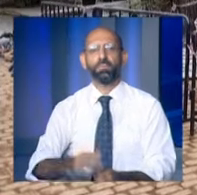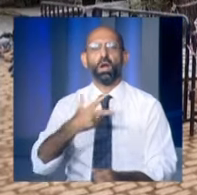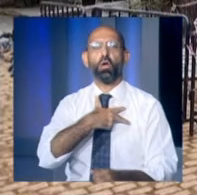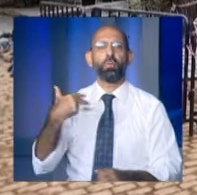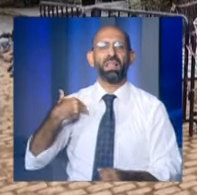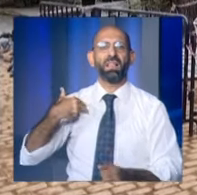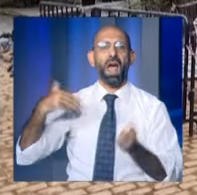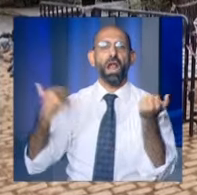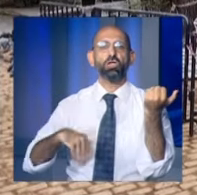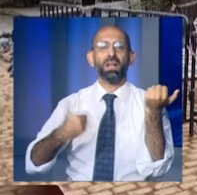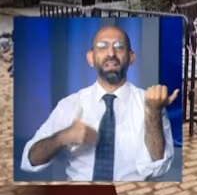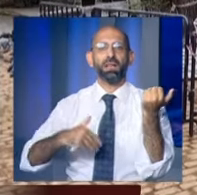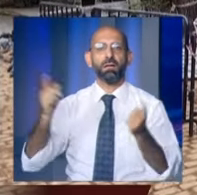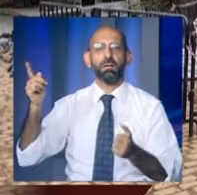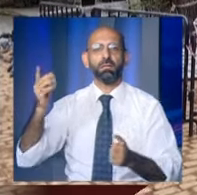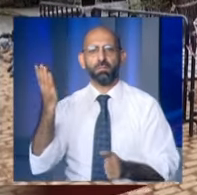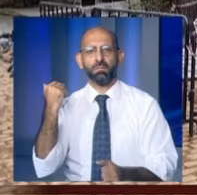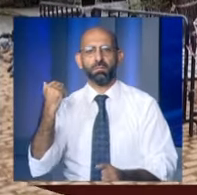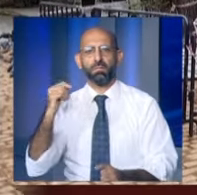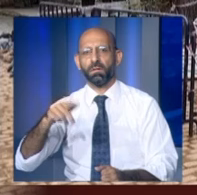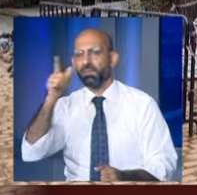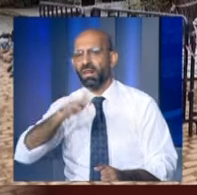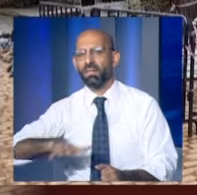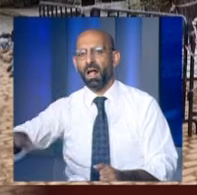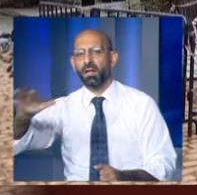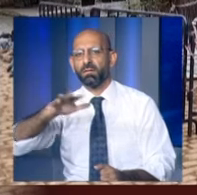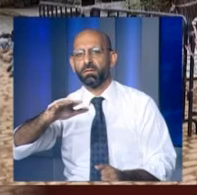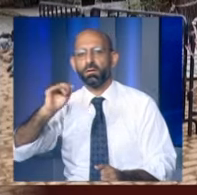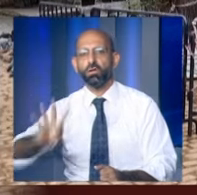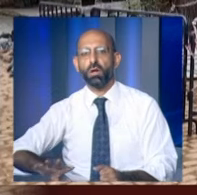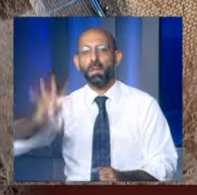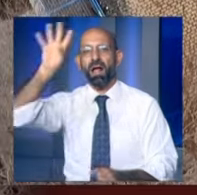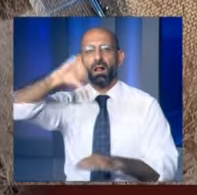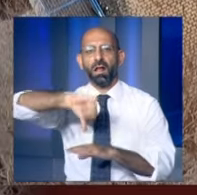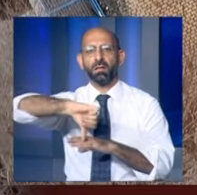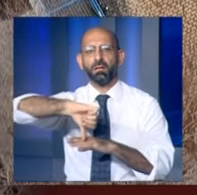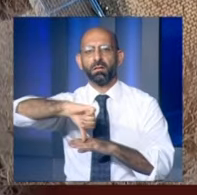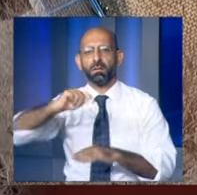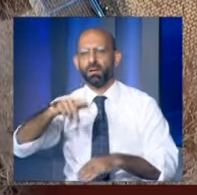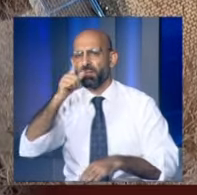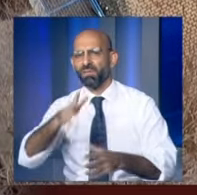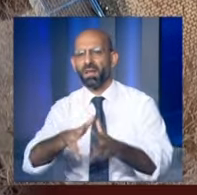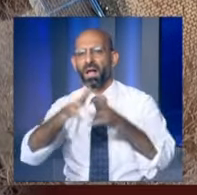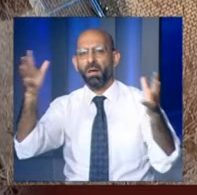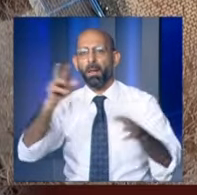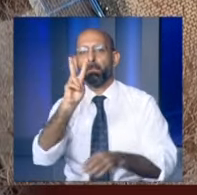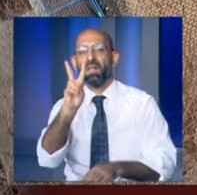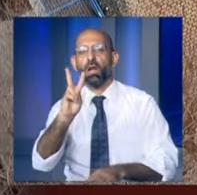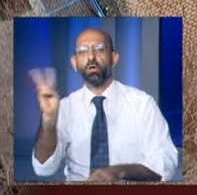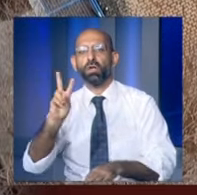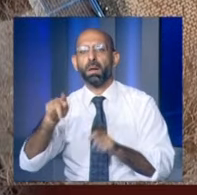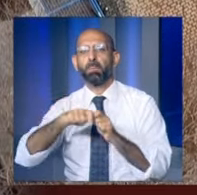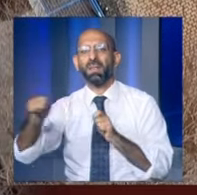السلطات الأرجنتونية بكشفها مساء الخميس في سان إسيدرو، إحدى الضواحي الغنية في شمال العاصمة بوينس آيرس، نفخا